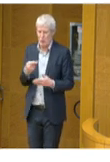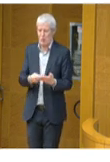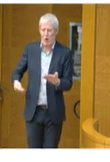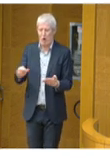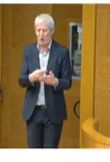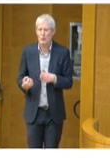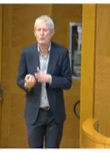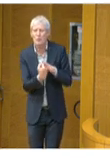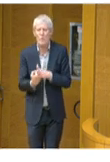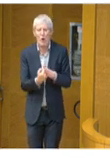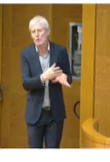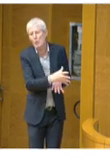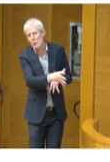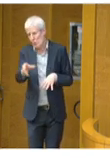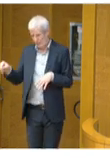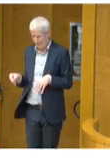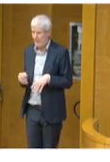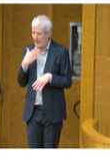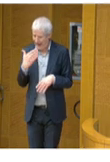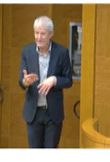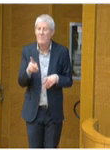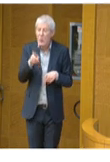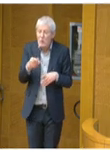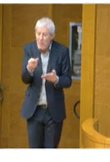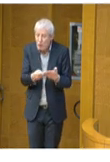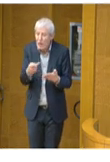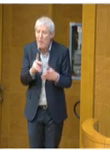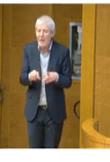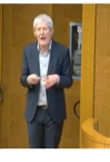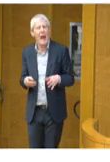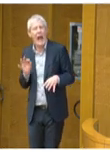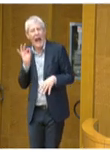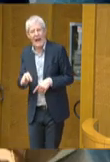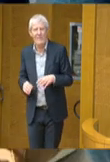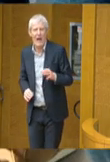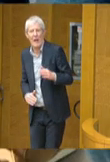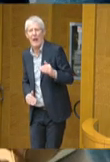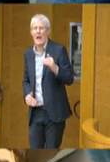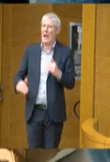progetto. Un progetto che è nato proprio per puntare in alto.